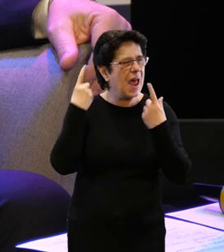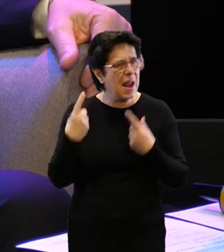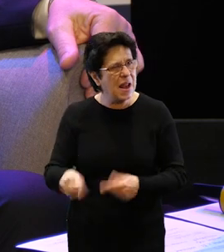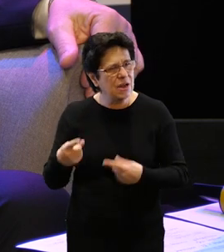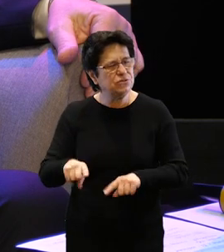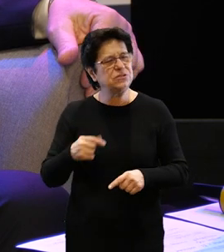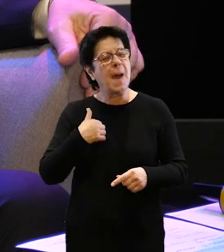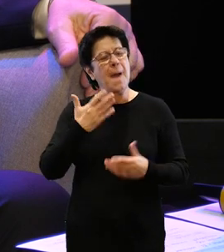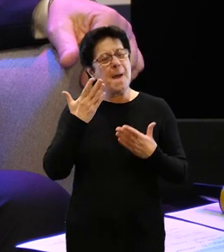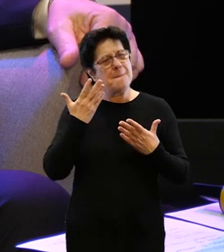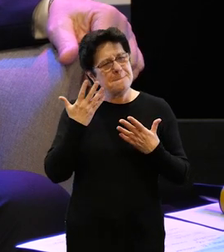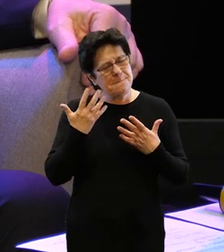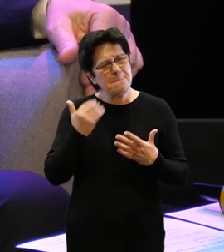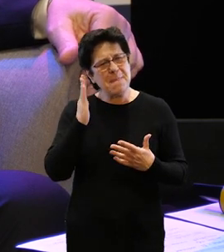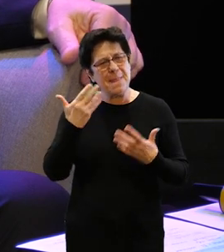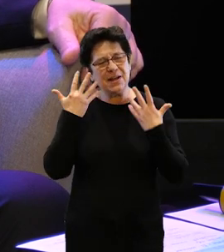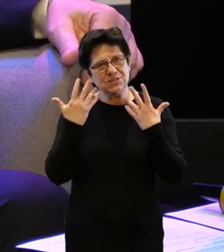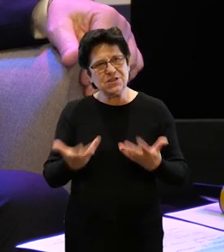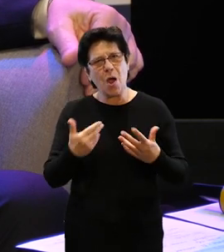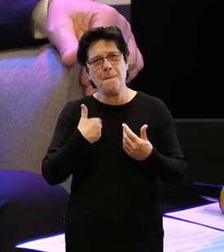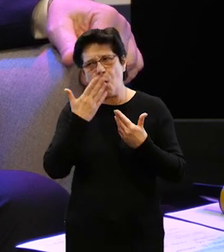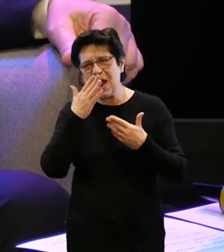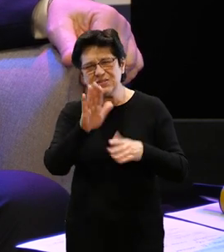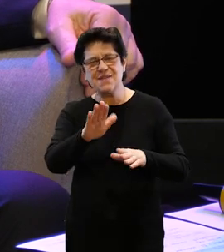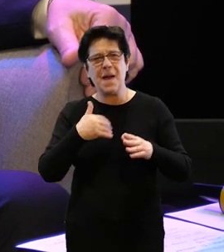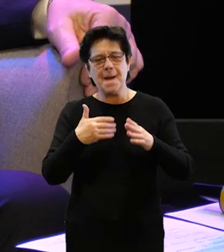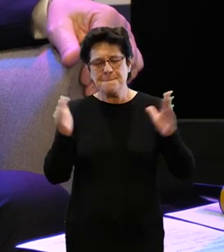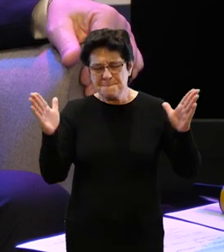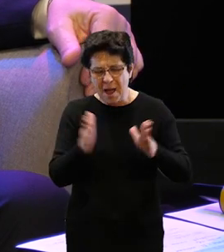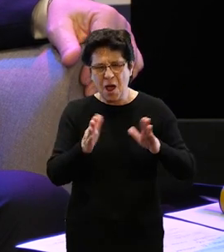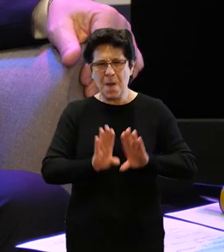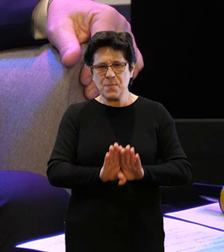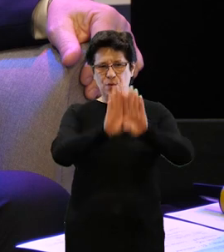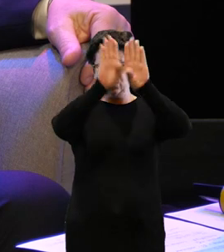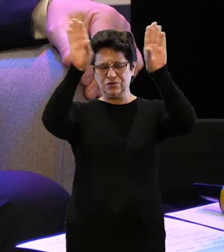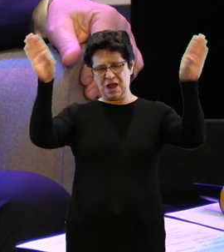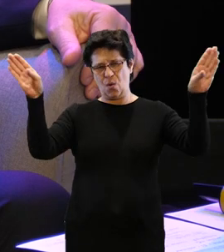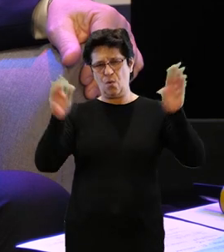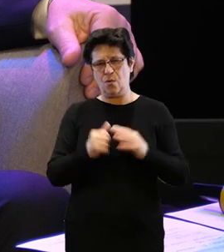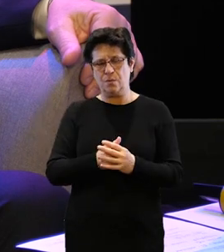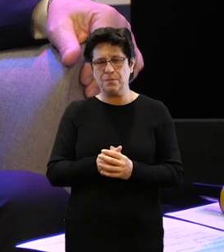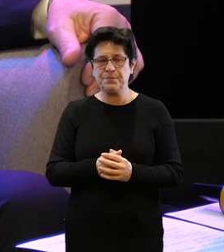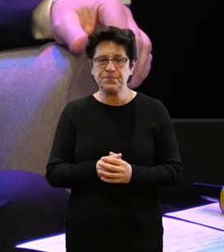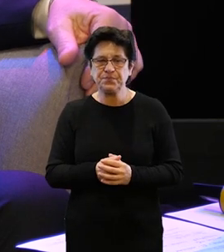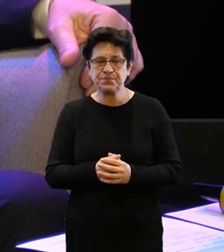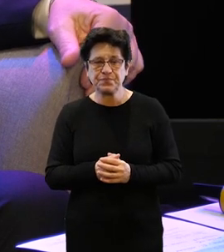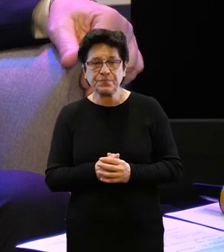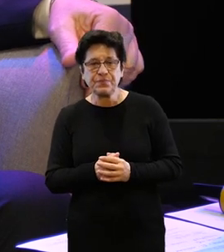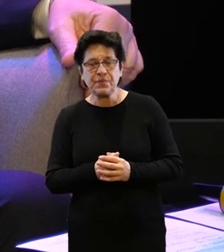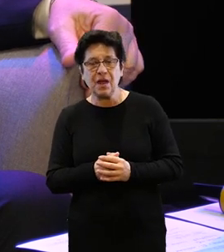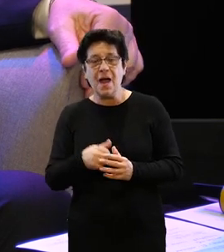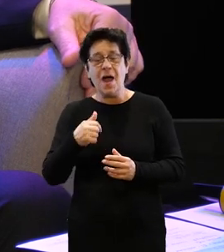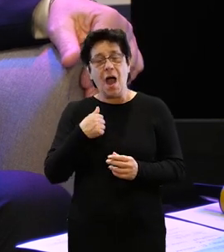ideę tych małych Muzeów muszę powiedzieć że na bieżąco Jak będę państwu o